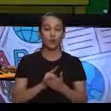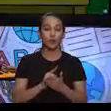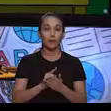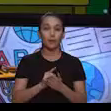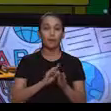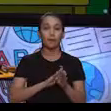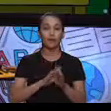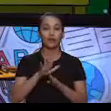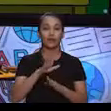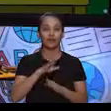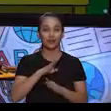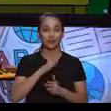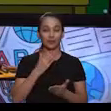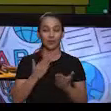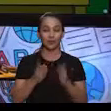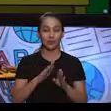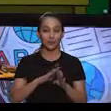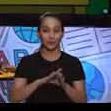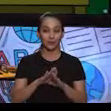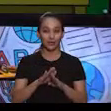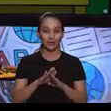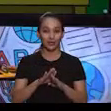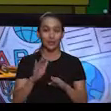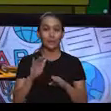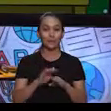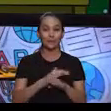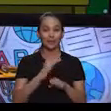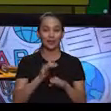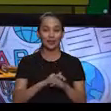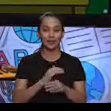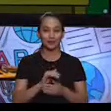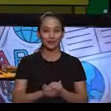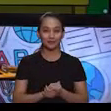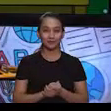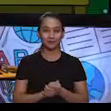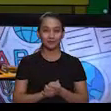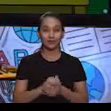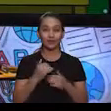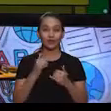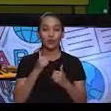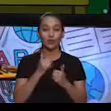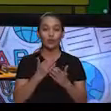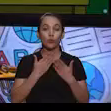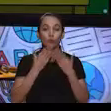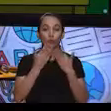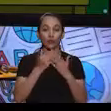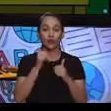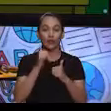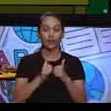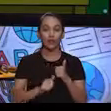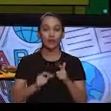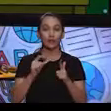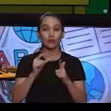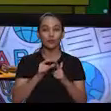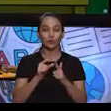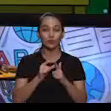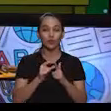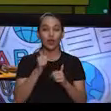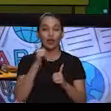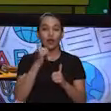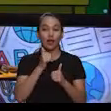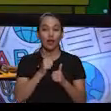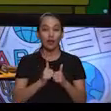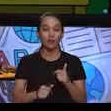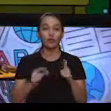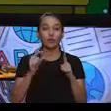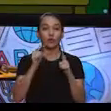Barakalla. Unday bo'lsa, diqqat bilan tinglang. O'qing. Har bir so'zda nechta tovush va nechta harf borligini